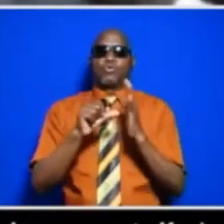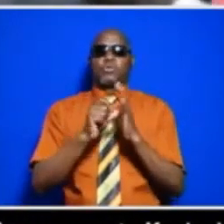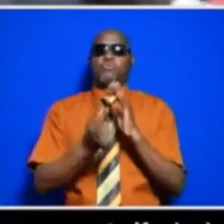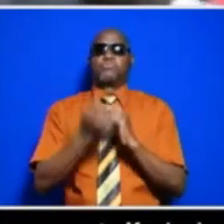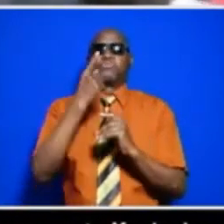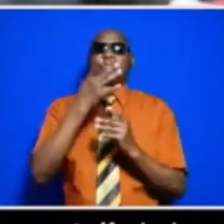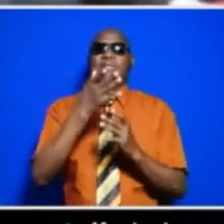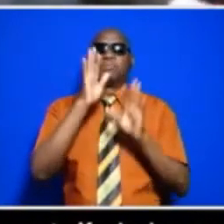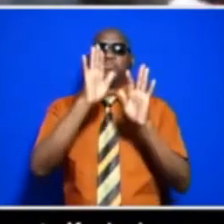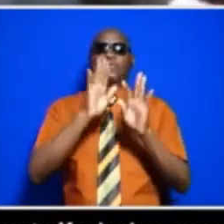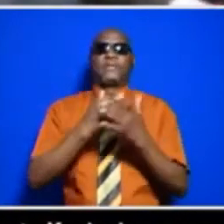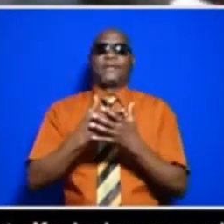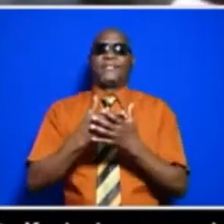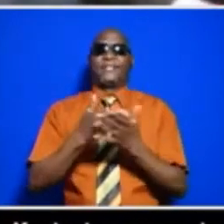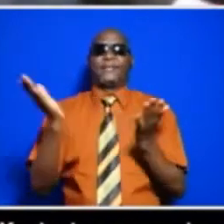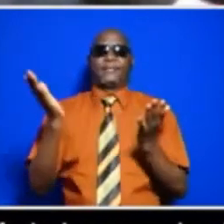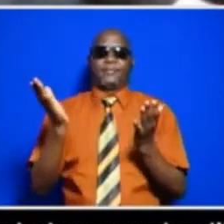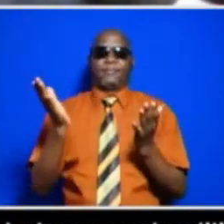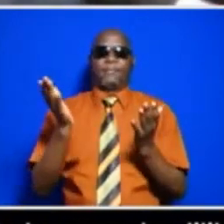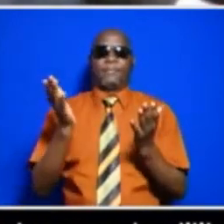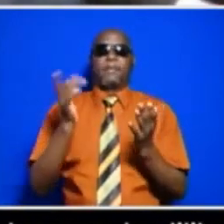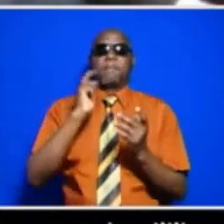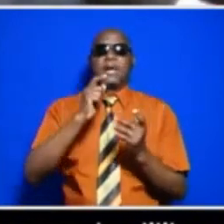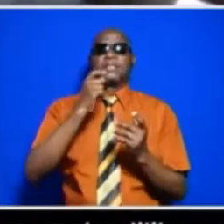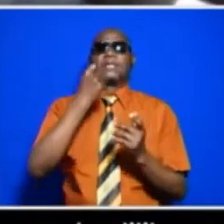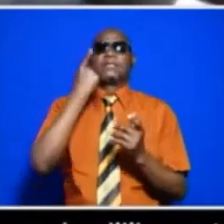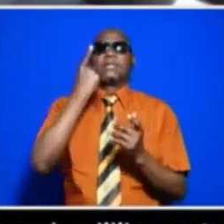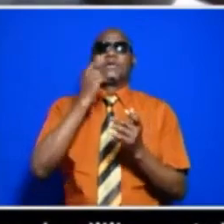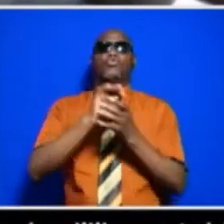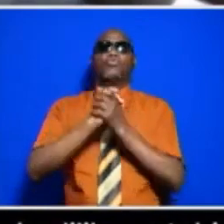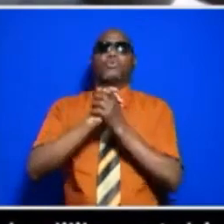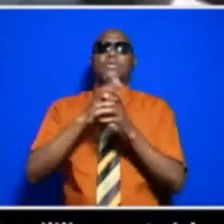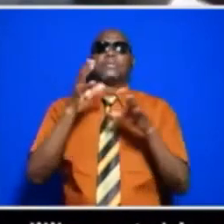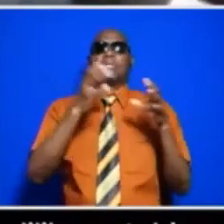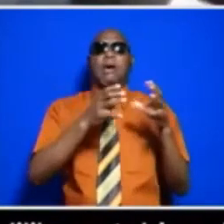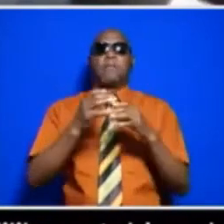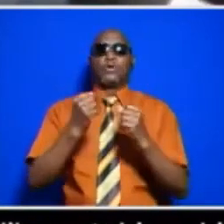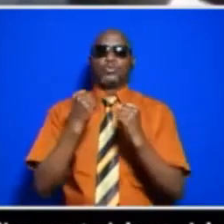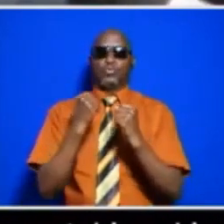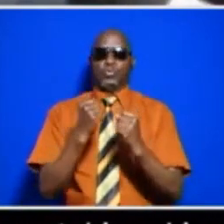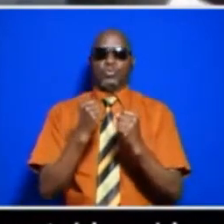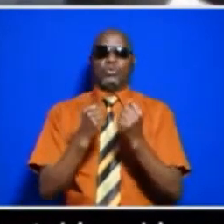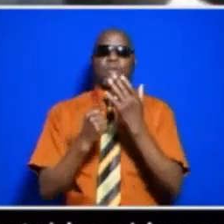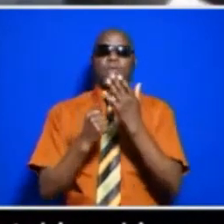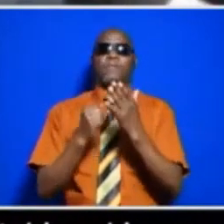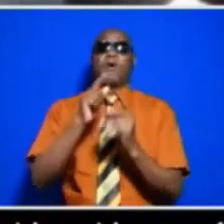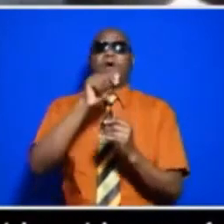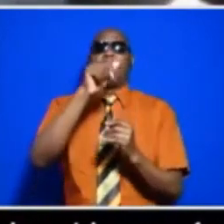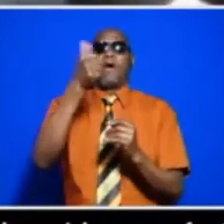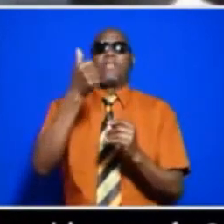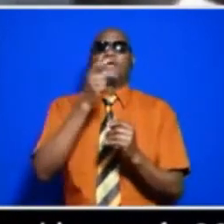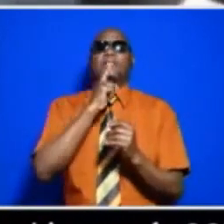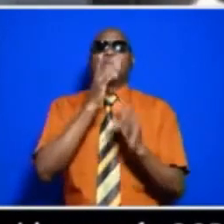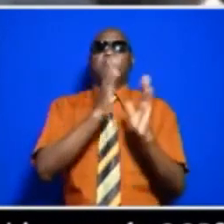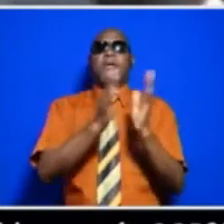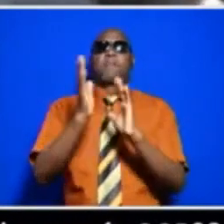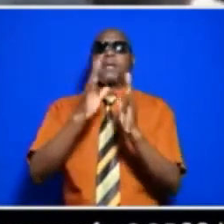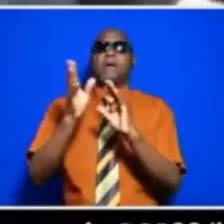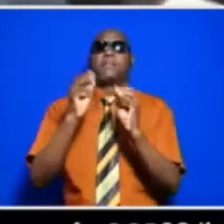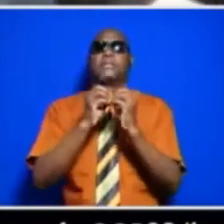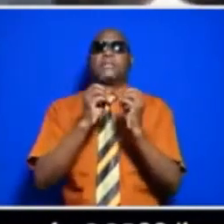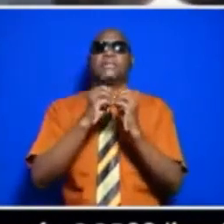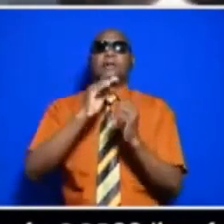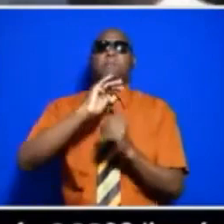maana. Na ni vizuri tujue kwamba Jubilee ni chama iko imara. Wale ambao kuna wengine nasikia wanapaga mikutano huko Mount